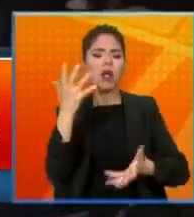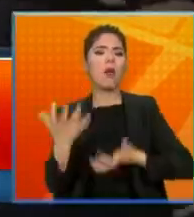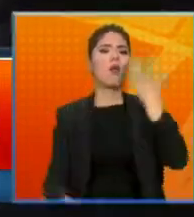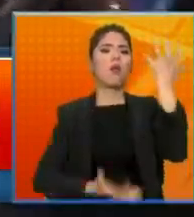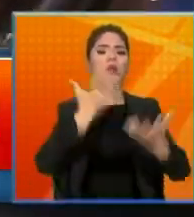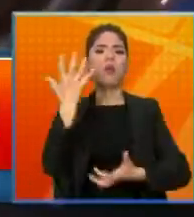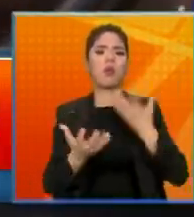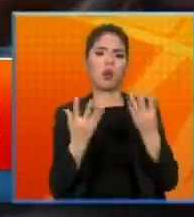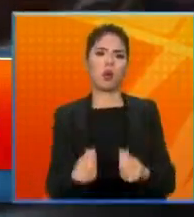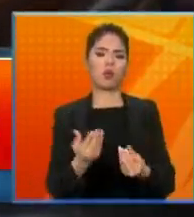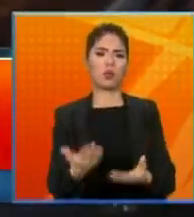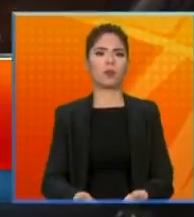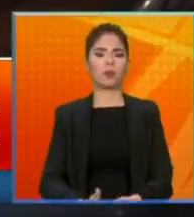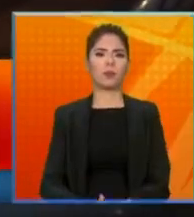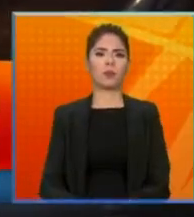döndü.